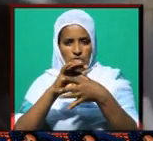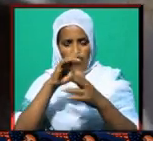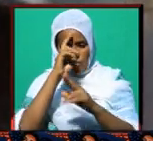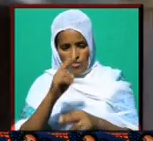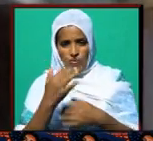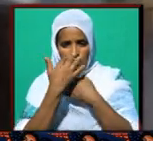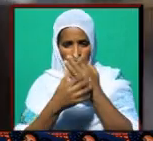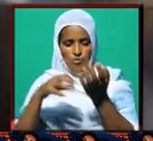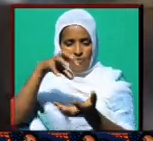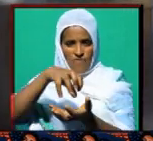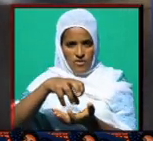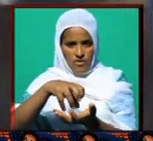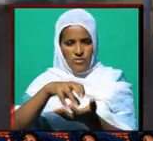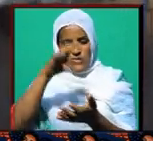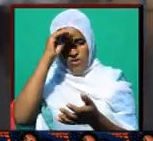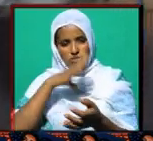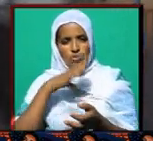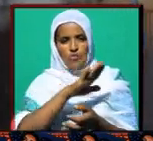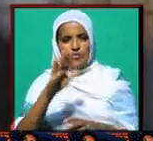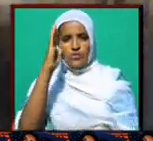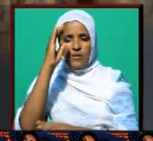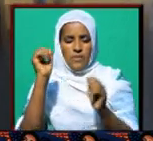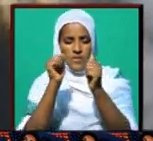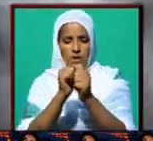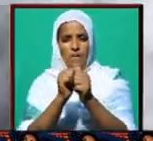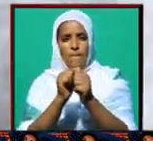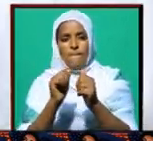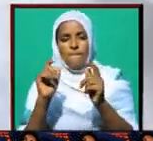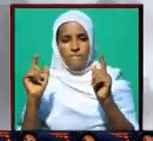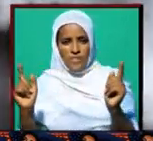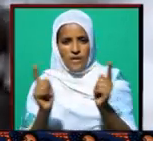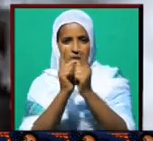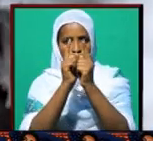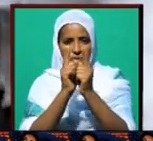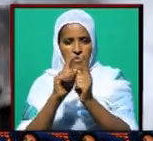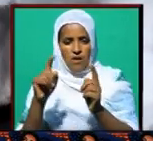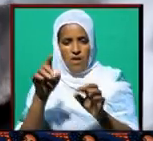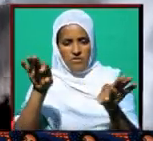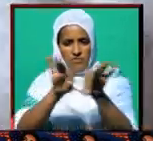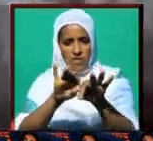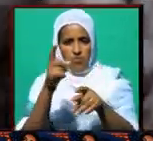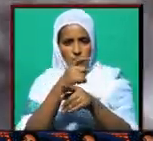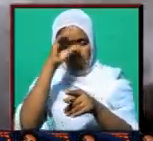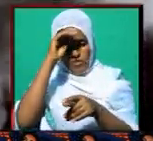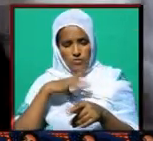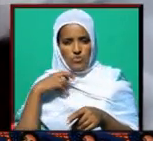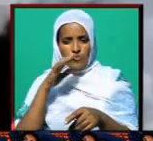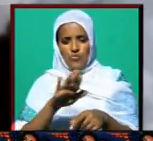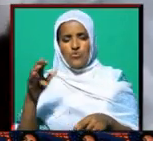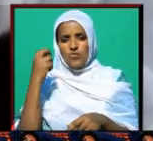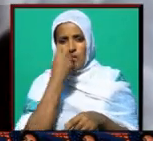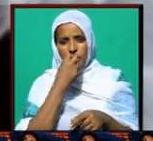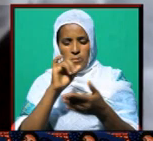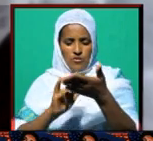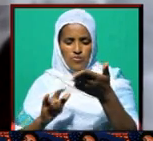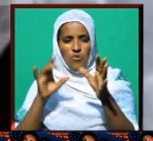የሚጸልዩበት፣ ቅዱስ ስጋው ክቡር ደሙ የሚፈተትበት፣ የሰው ልጆች ከእግዚአብሔር ጋር የሚገናኙበት መካን በመሆኑ አስፈላጊነቱ በሰው